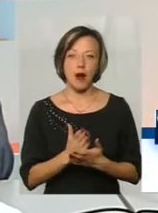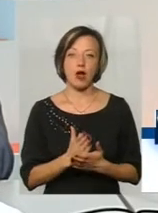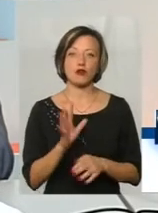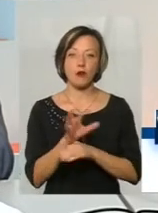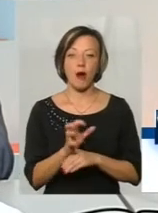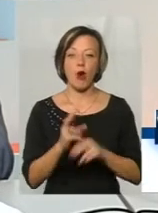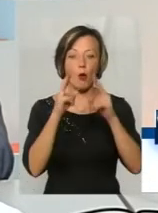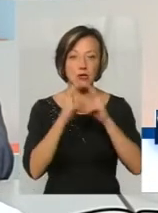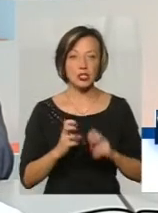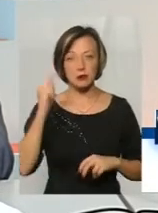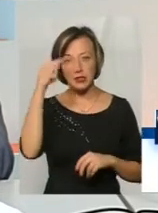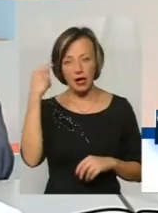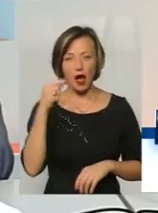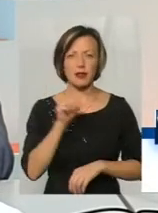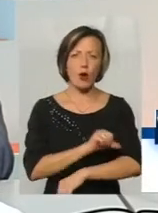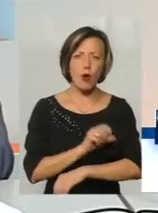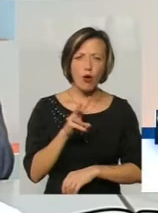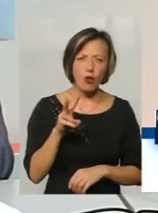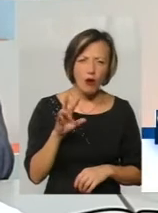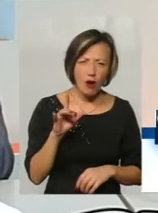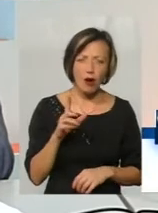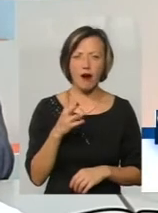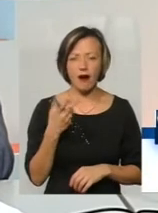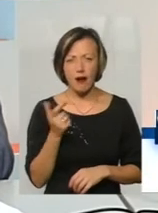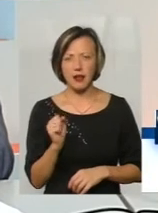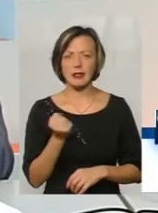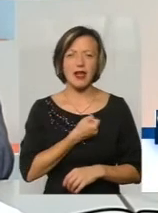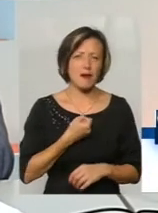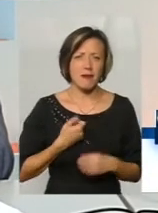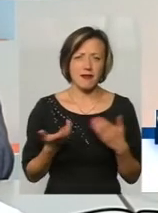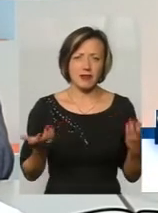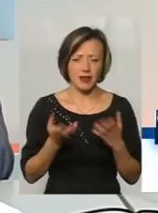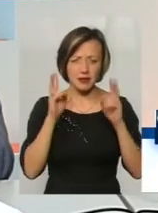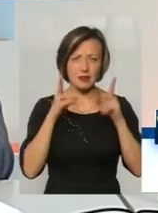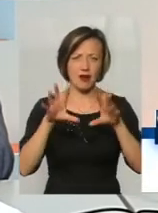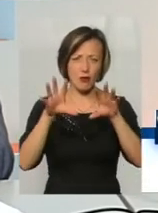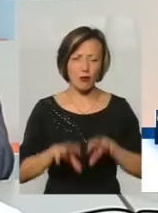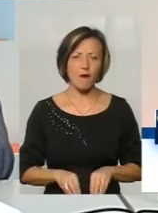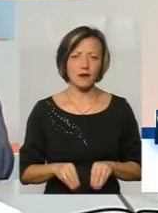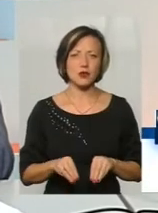психіатра, в нарколога, в терапевта, я не знаю повністю.